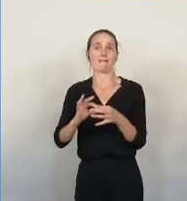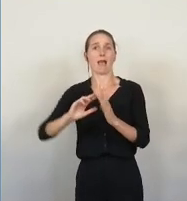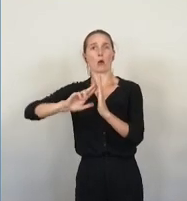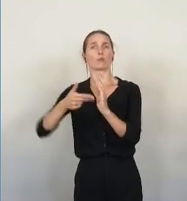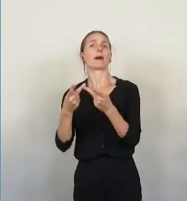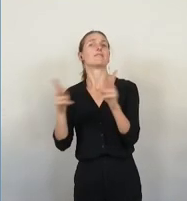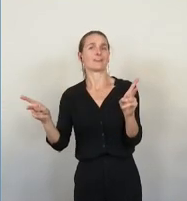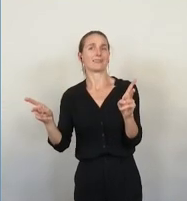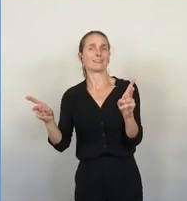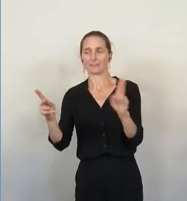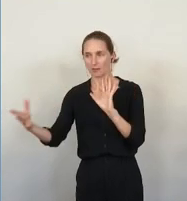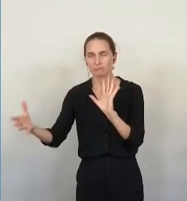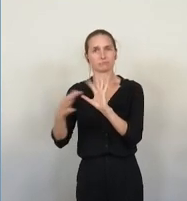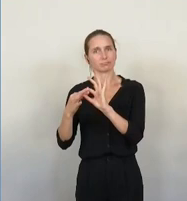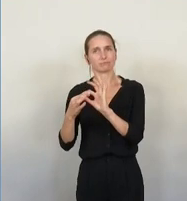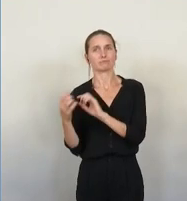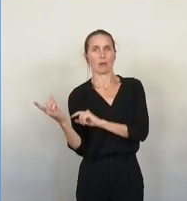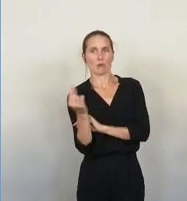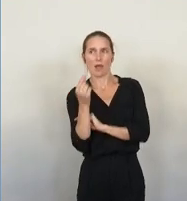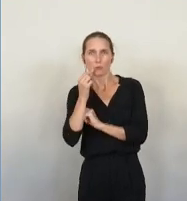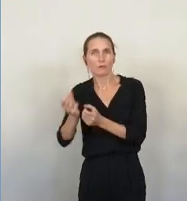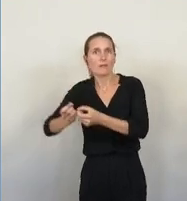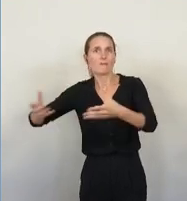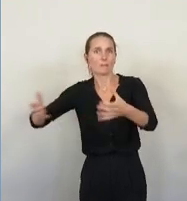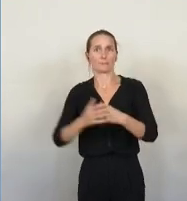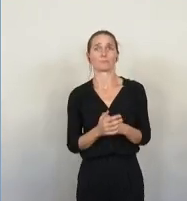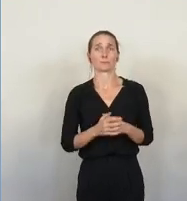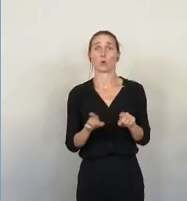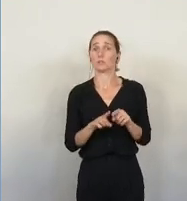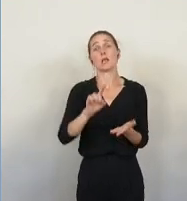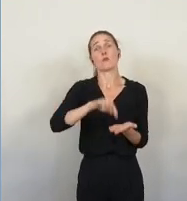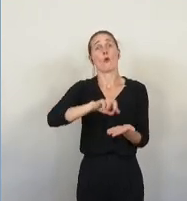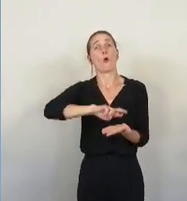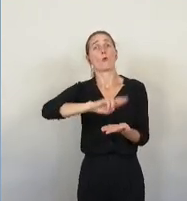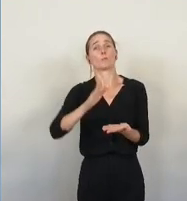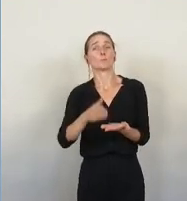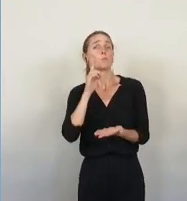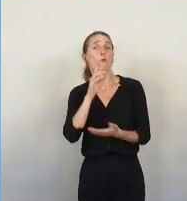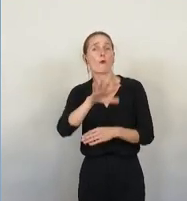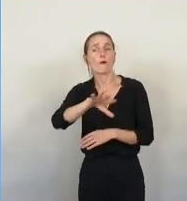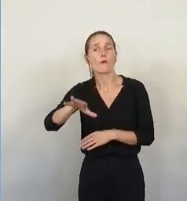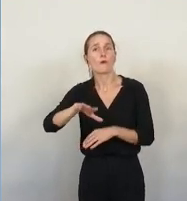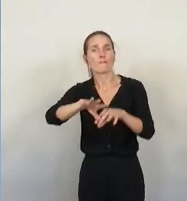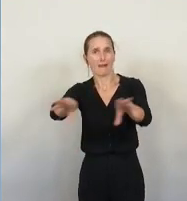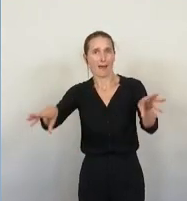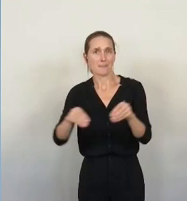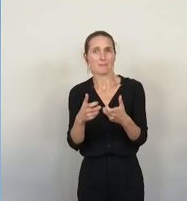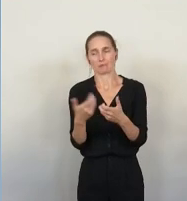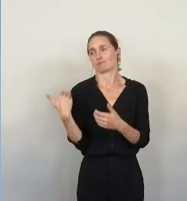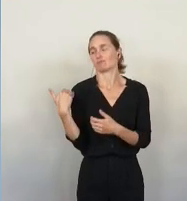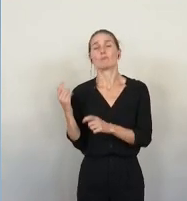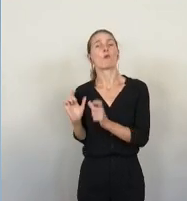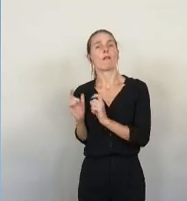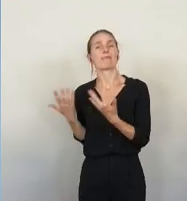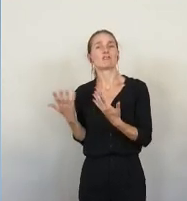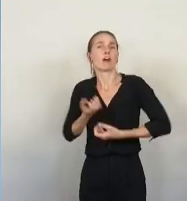la MDH un lieu ressource pour les familles comme déjà évoqué par Nicolas Kada le soutien à la à la parentalité